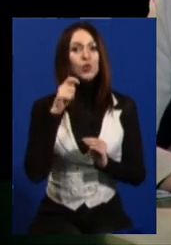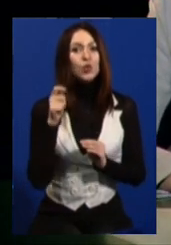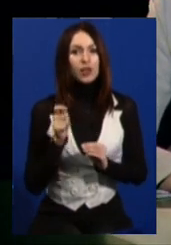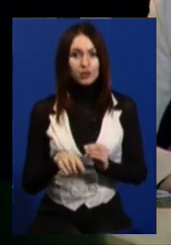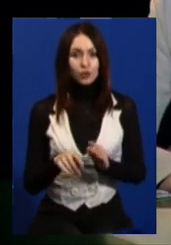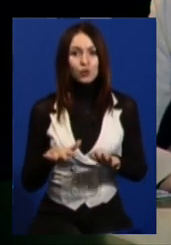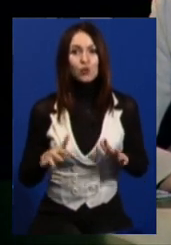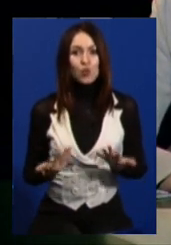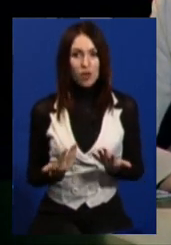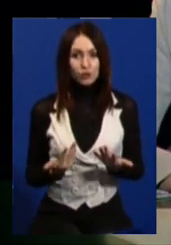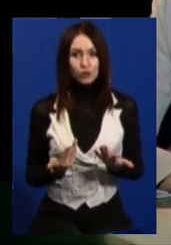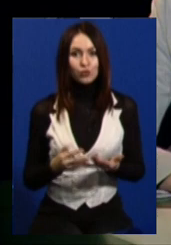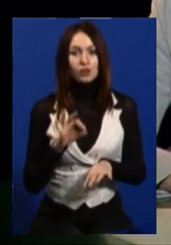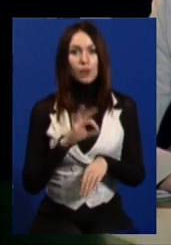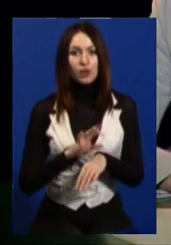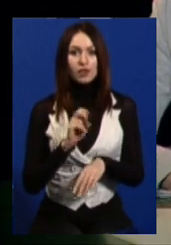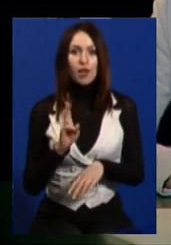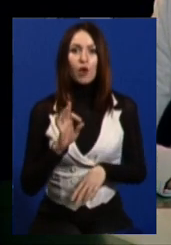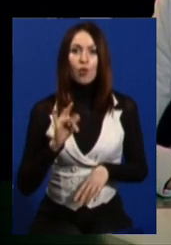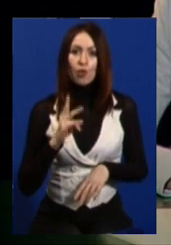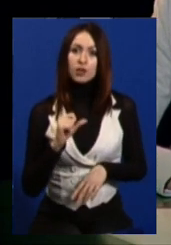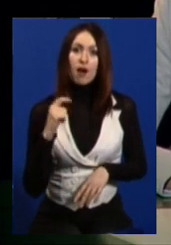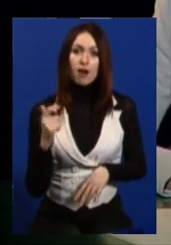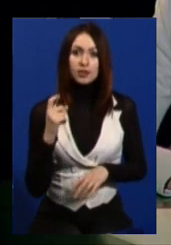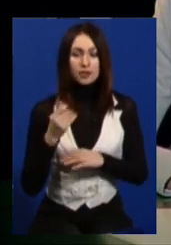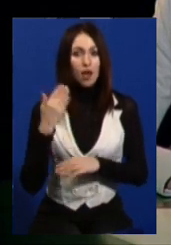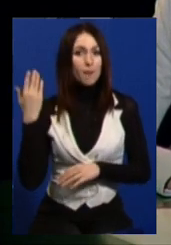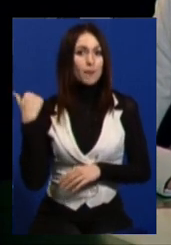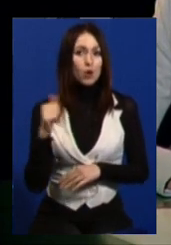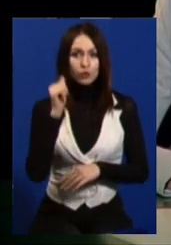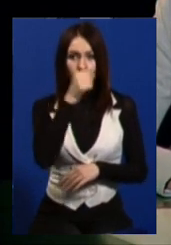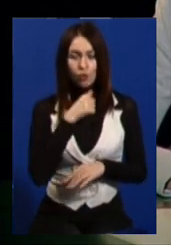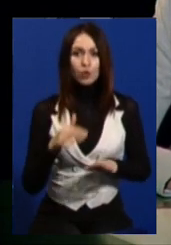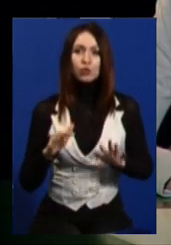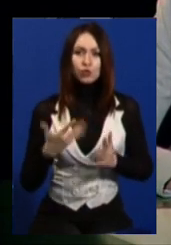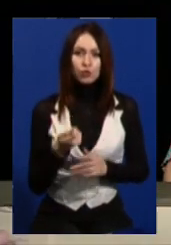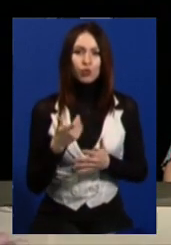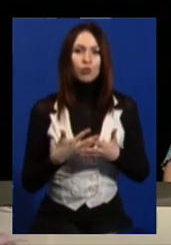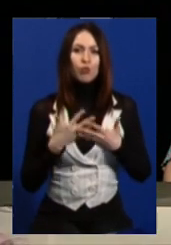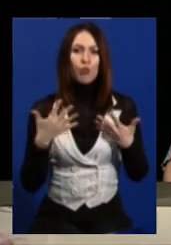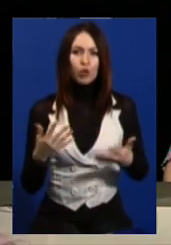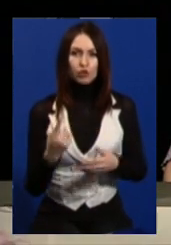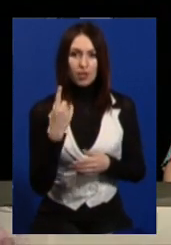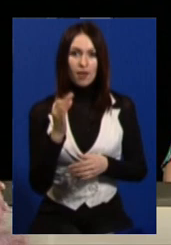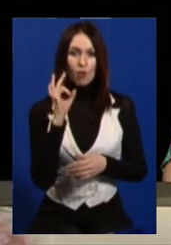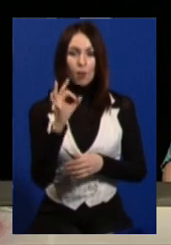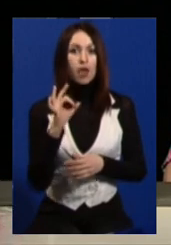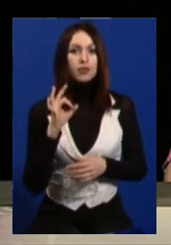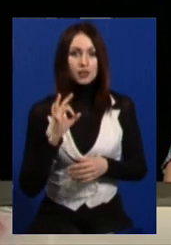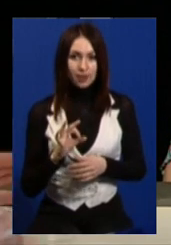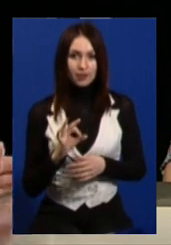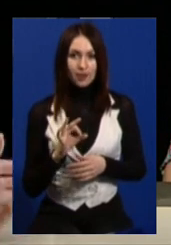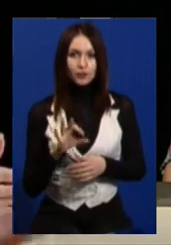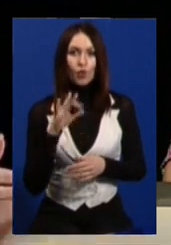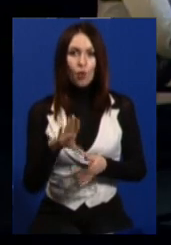із загальноукраїнською ситуацією з захворюваністю на кір на Харківщині, за минулий рік трапилося трохи більше 1%